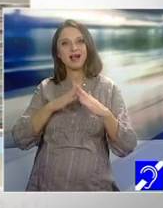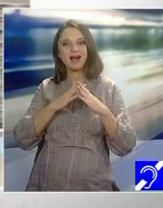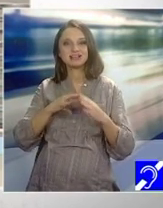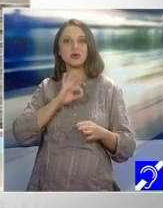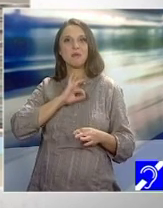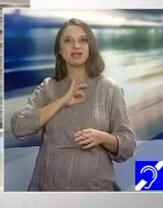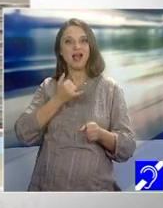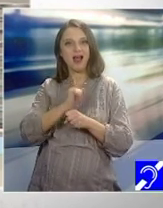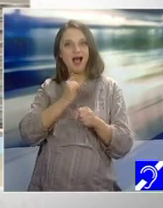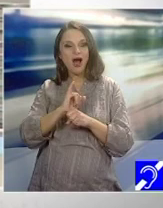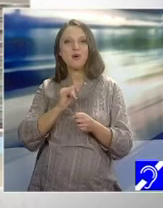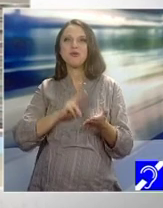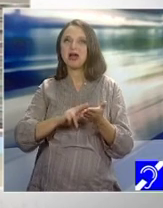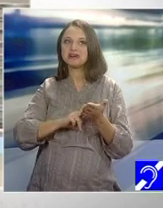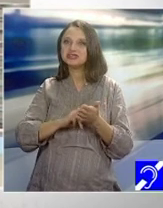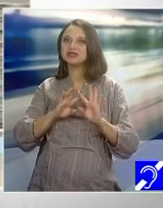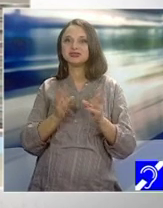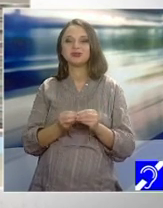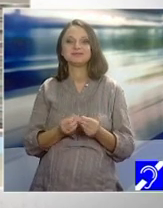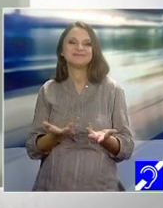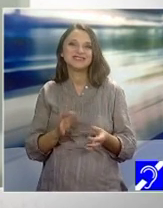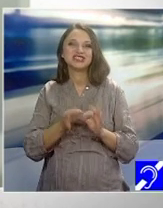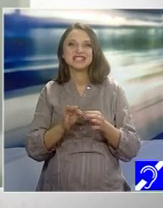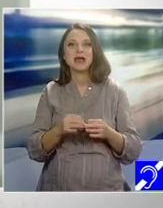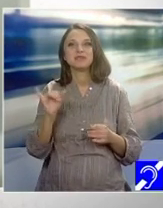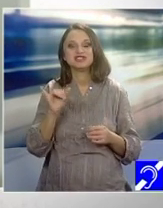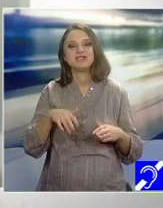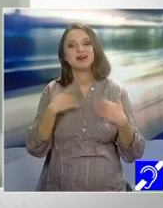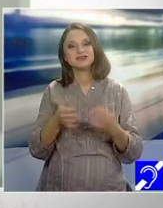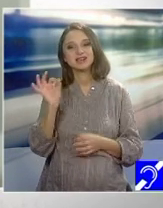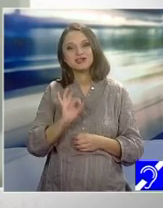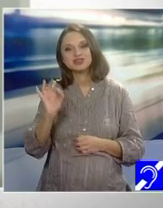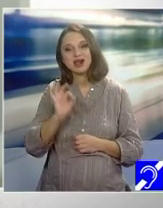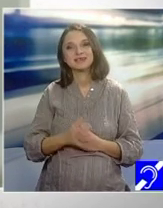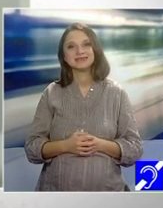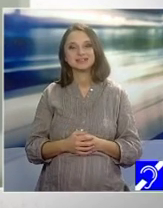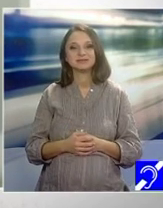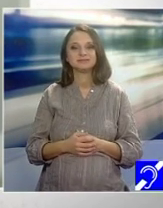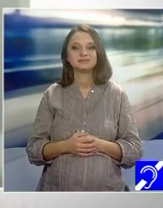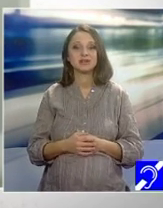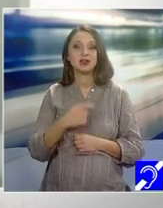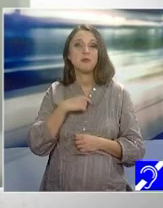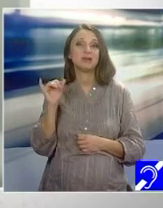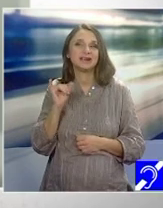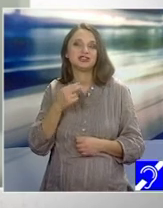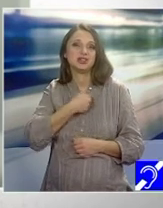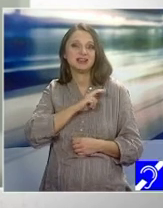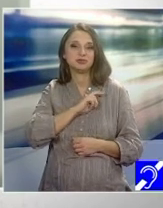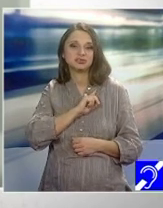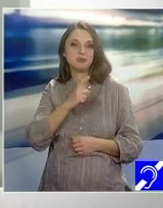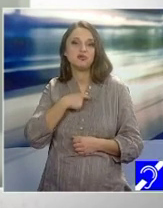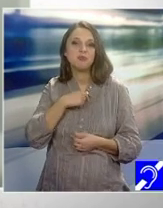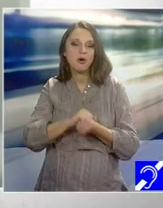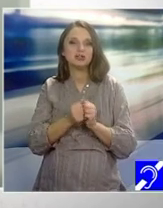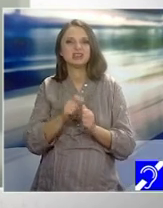Ce înseamnă ca cineva să-ți dea la un moment dat o șansă pe care poate că cei responsabili nu pot, nu vor și așa mai departe,